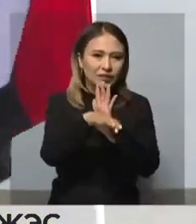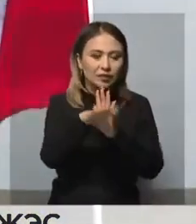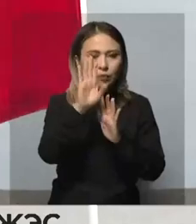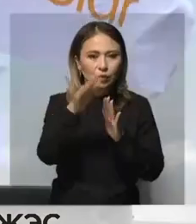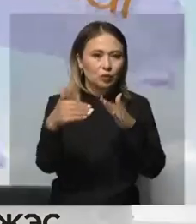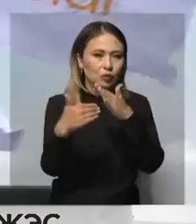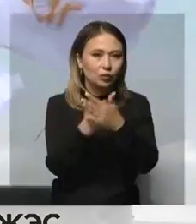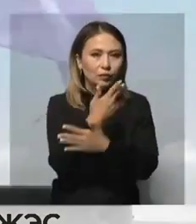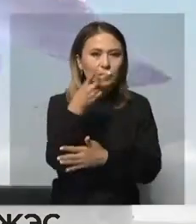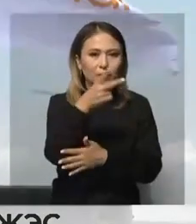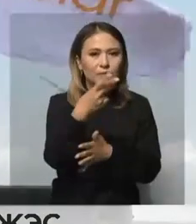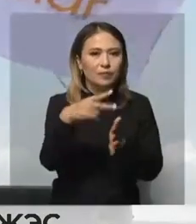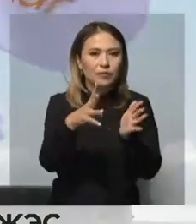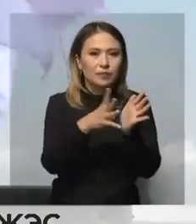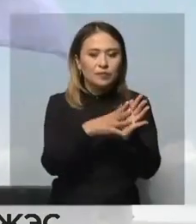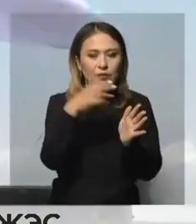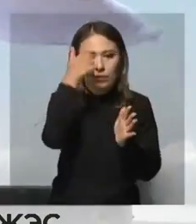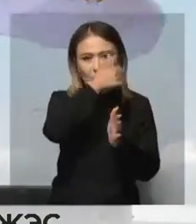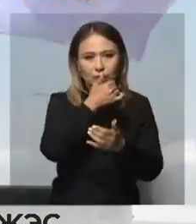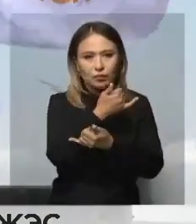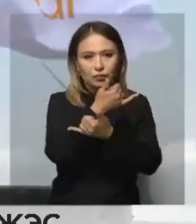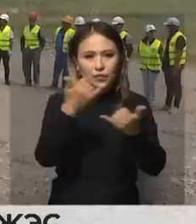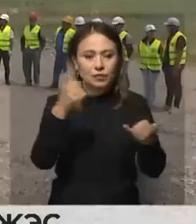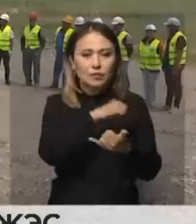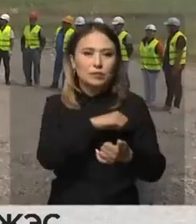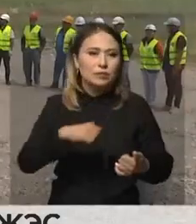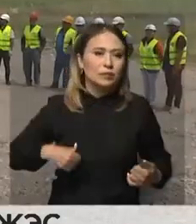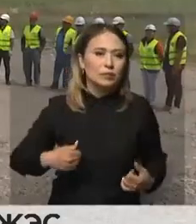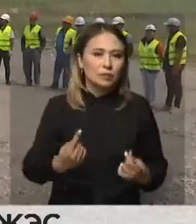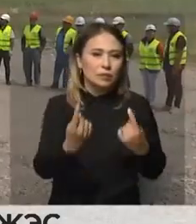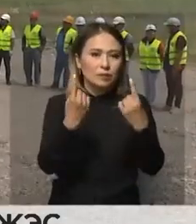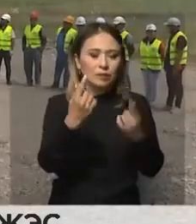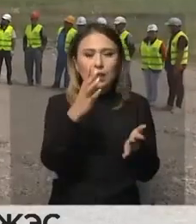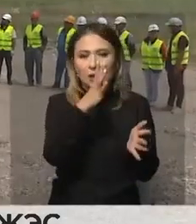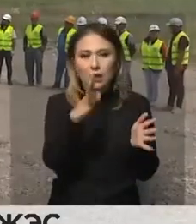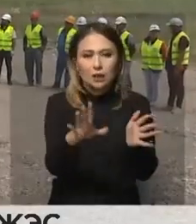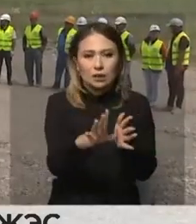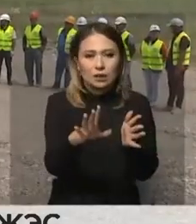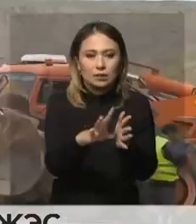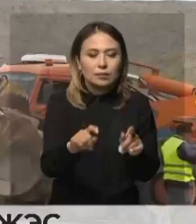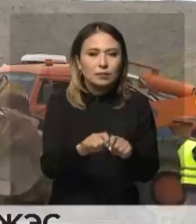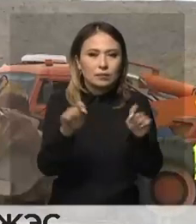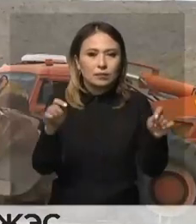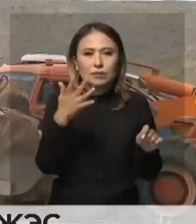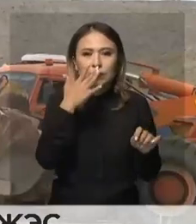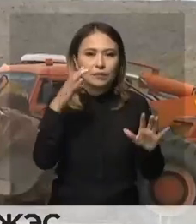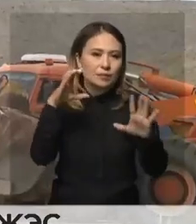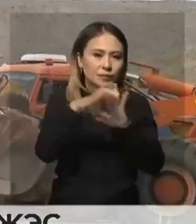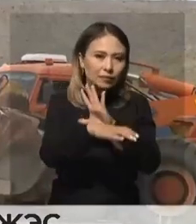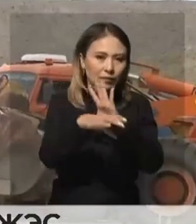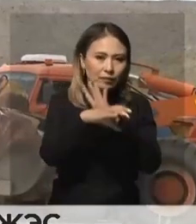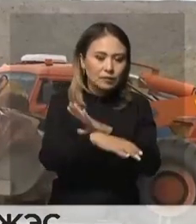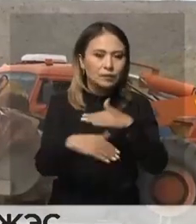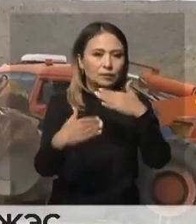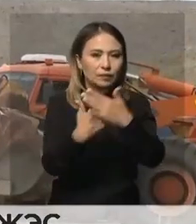нысан 2029 жылы қолданысқа беріледі. Ең ірі жел электростанциясының пайда болуы аймаққа шетелдік инвесторларды тартуға,